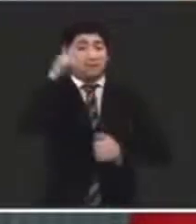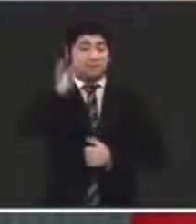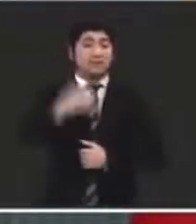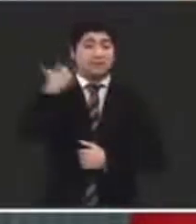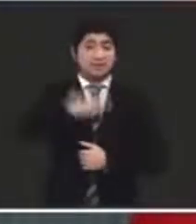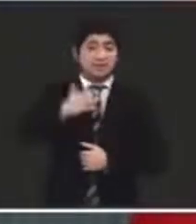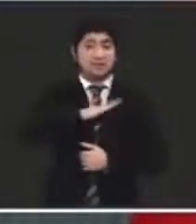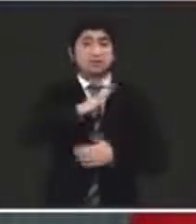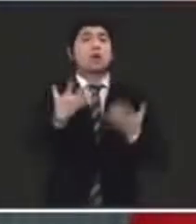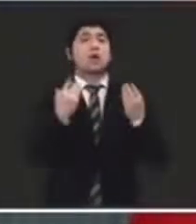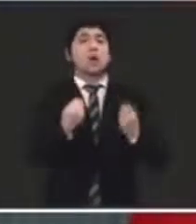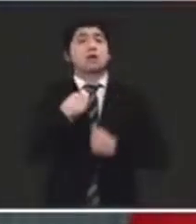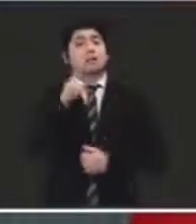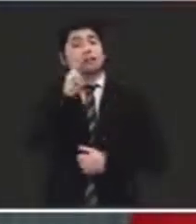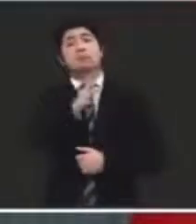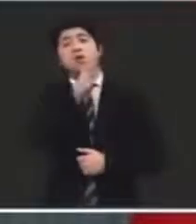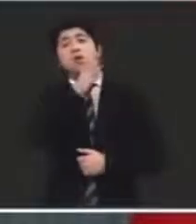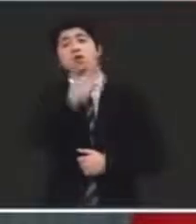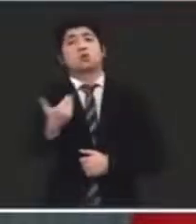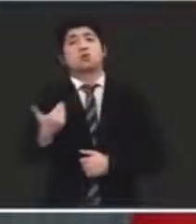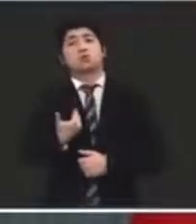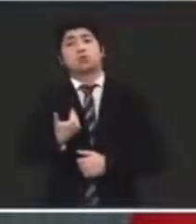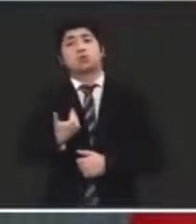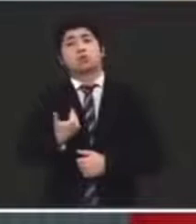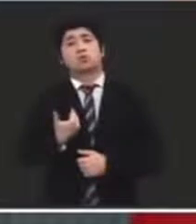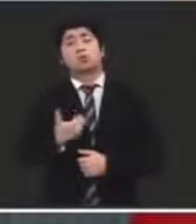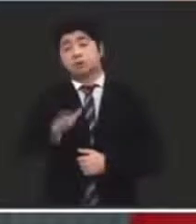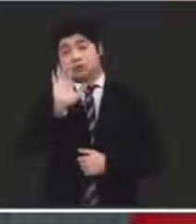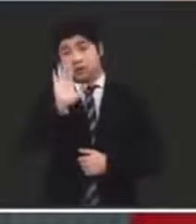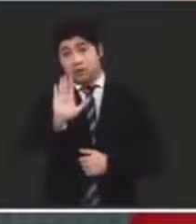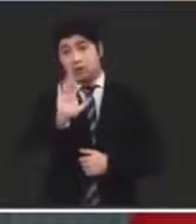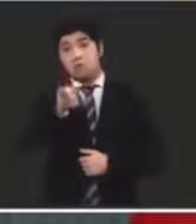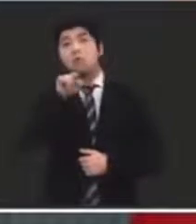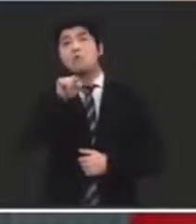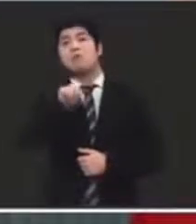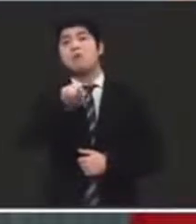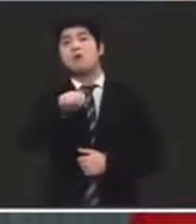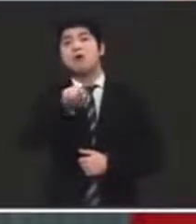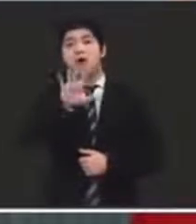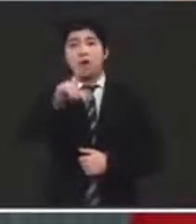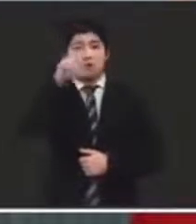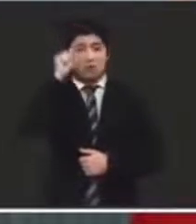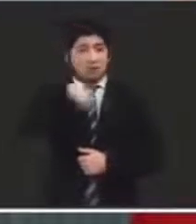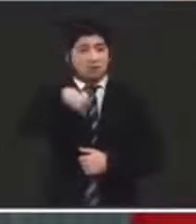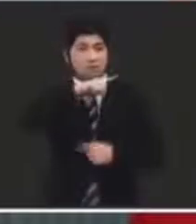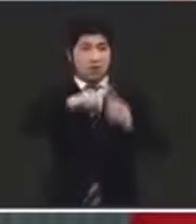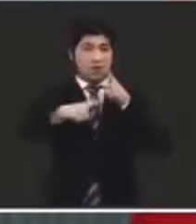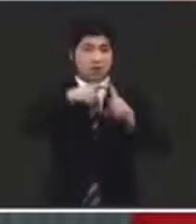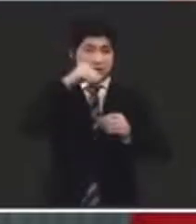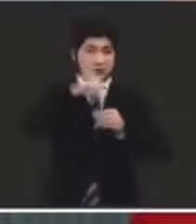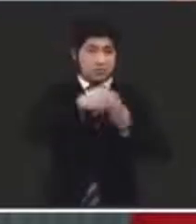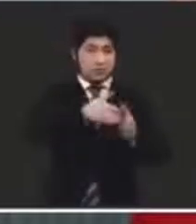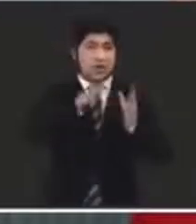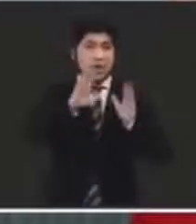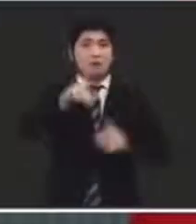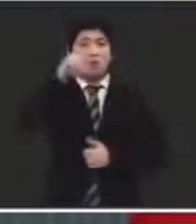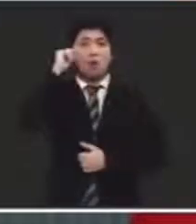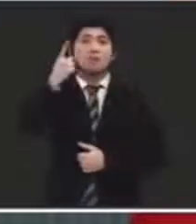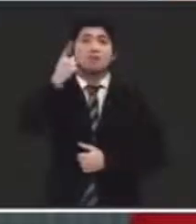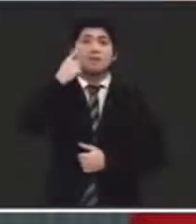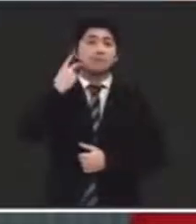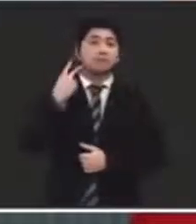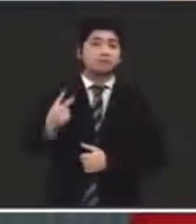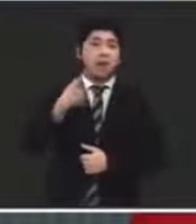gayet iyi biliyoruz Ancak bu hem Yunan siyasetçiler hem Yunan Devleti